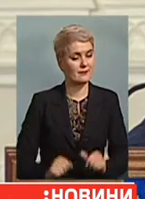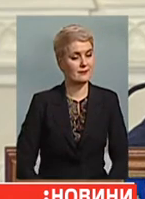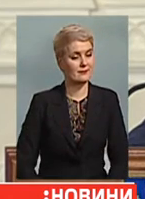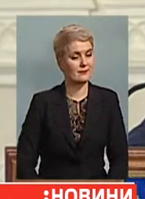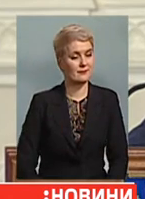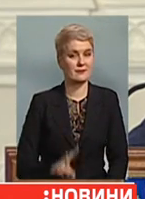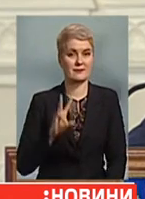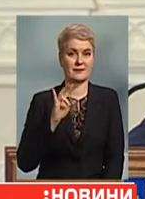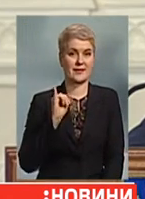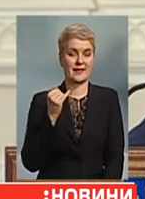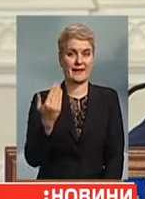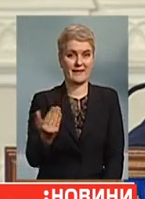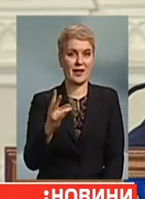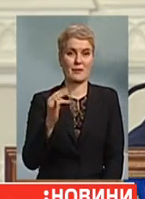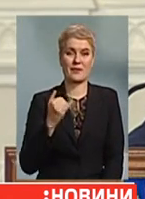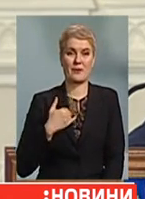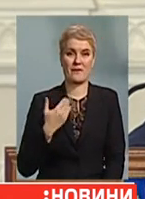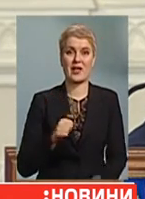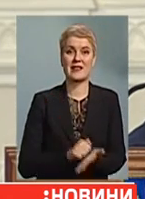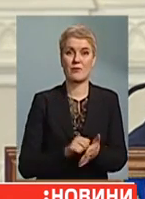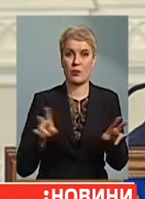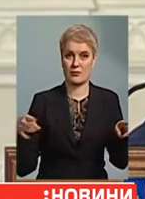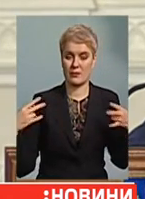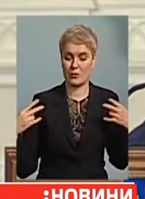ні вам, ні мені ваш диплом не потрібен.